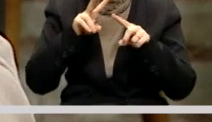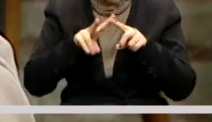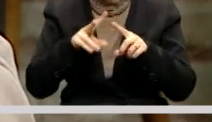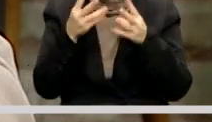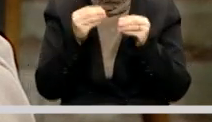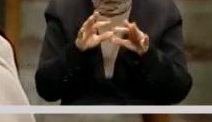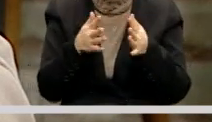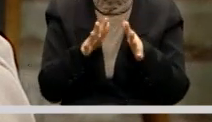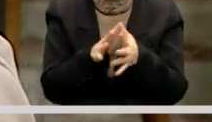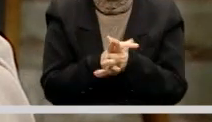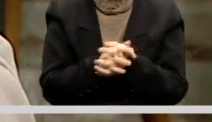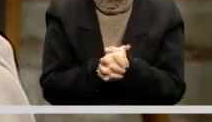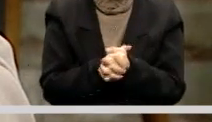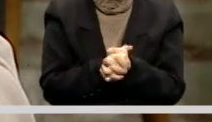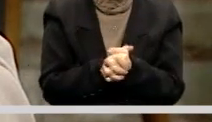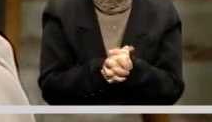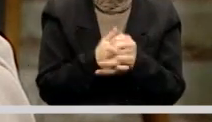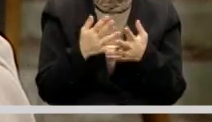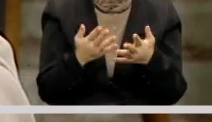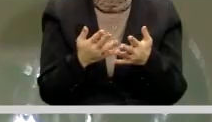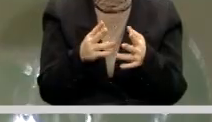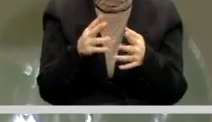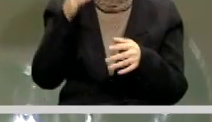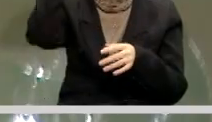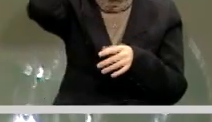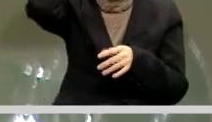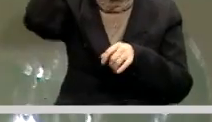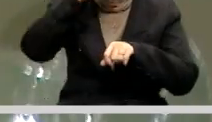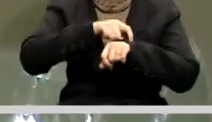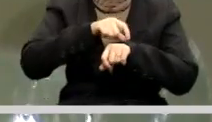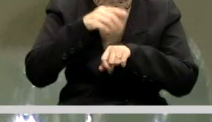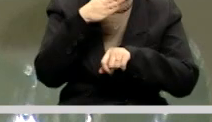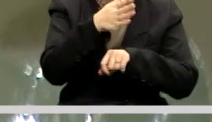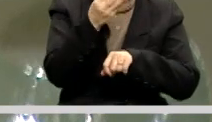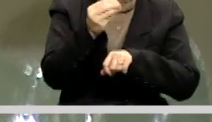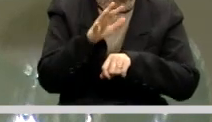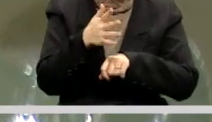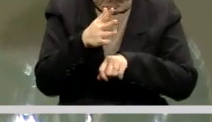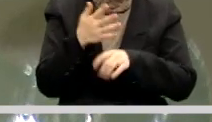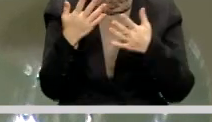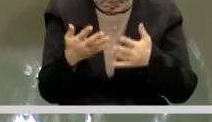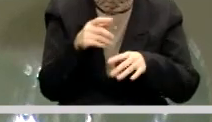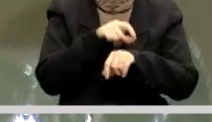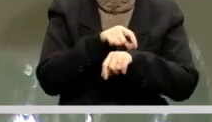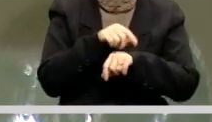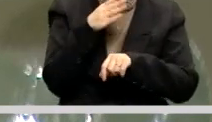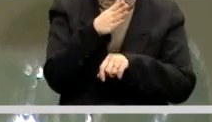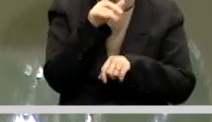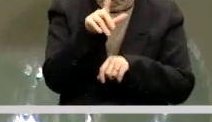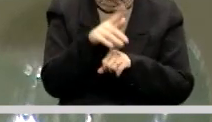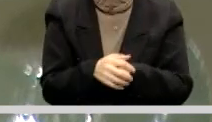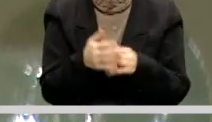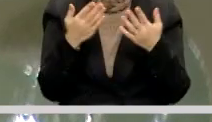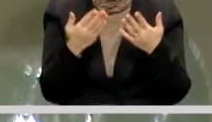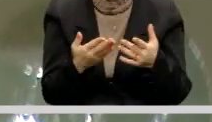yorum yapmak zor tabii bu haliyle. Peki nöroloji görünmeleri lazım? Evet, nöroloji tarafından değerlendiriliyor bu çocuklar. Peki Osman Bey